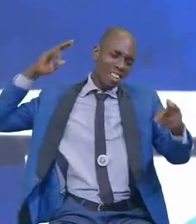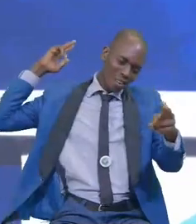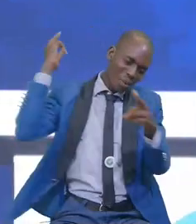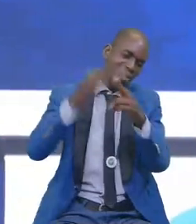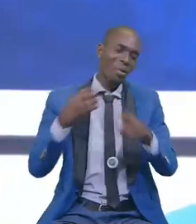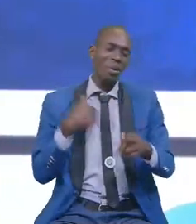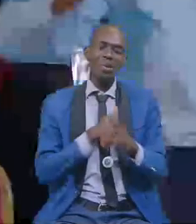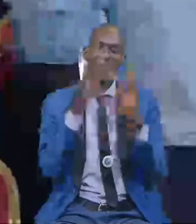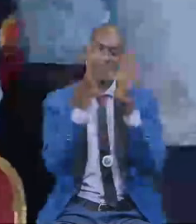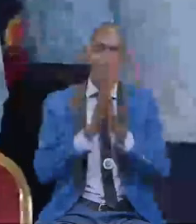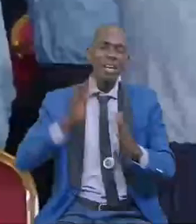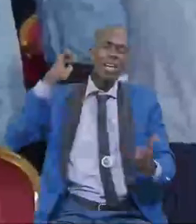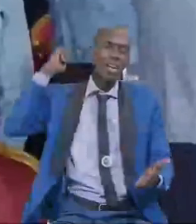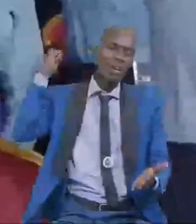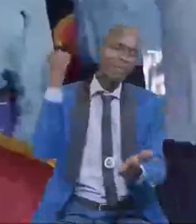nous prions.